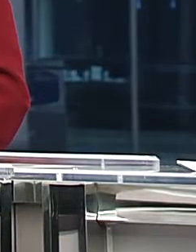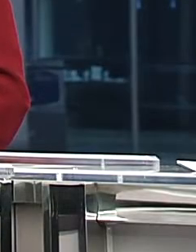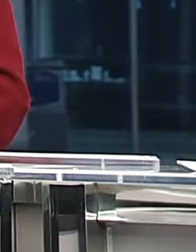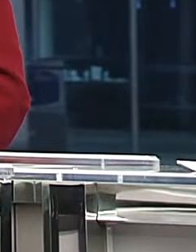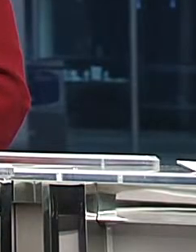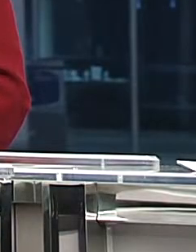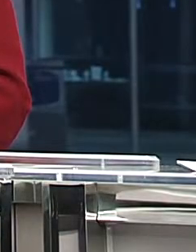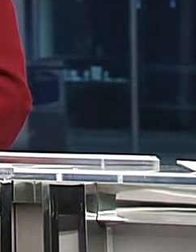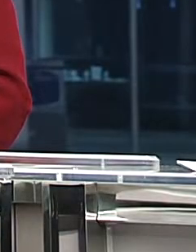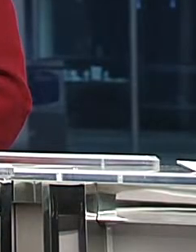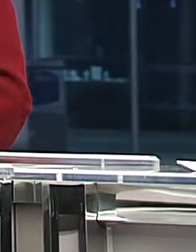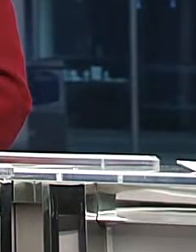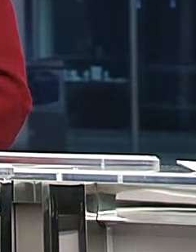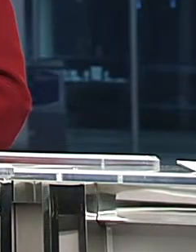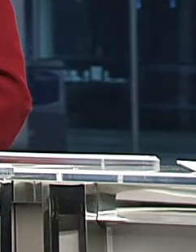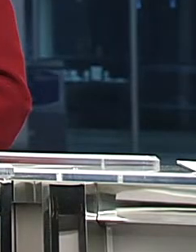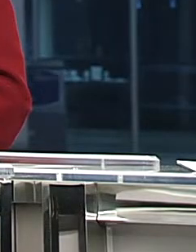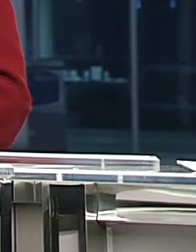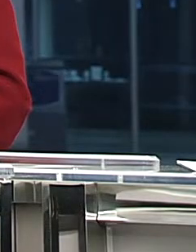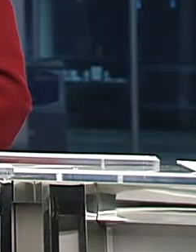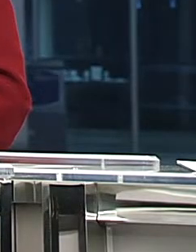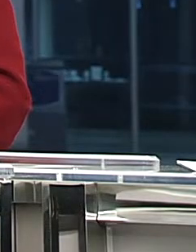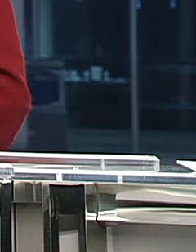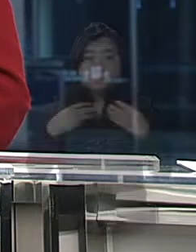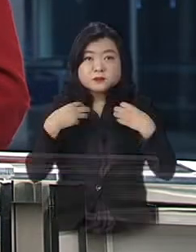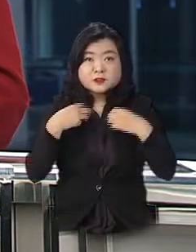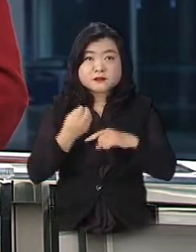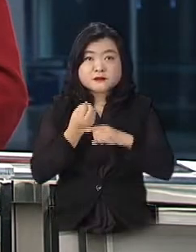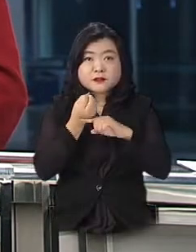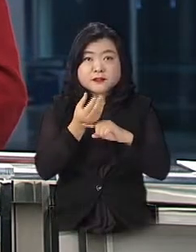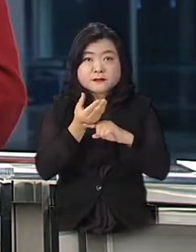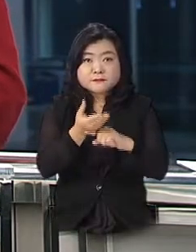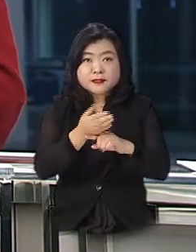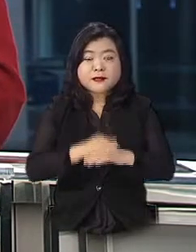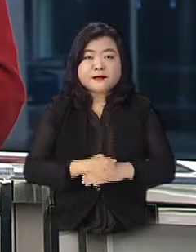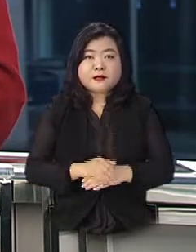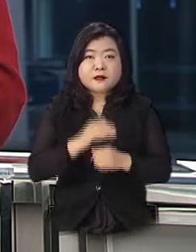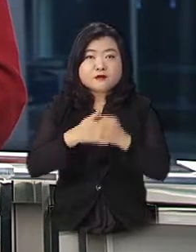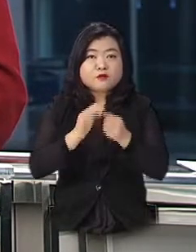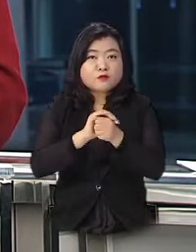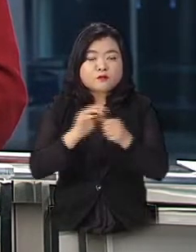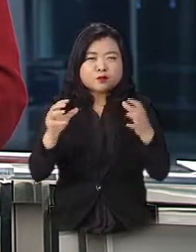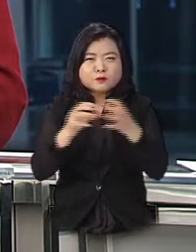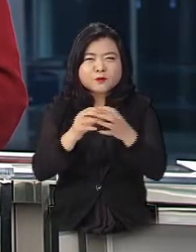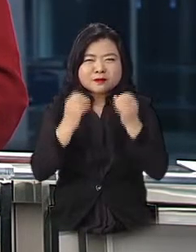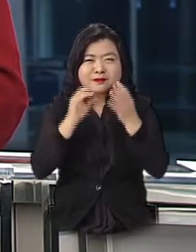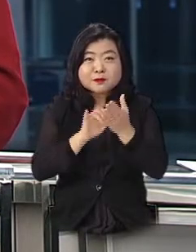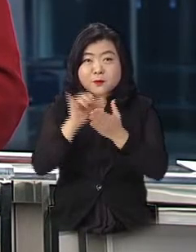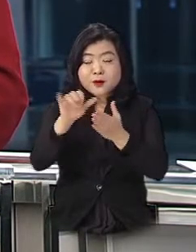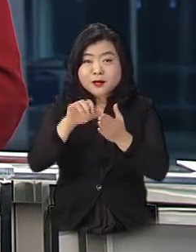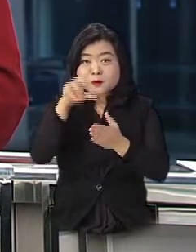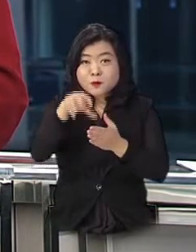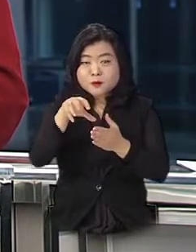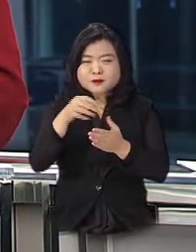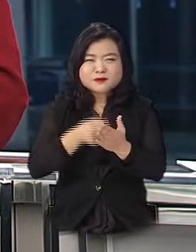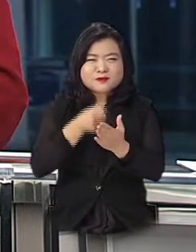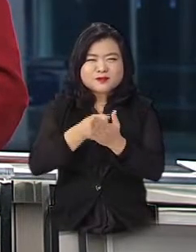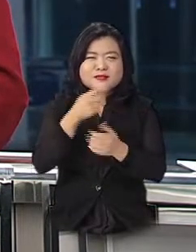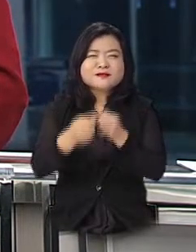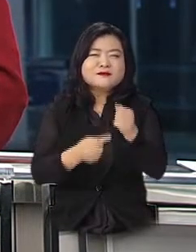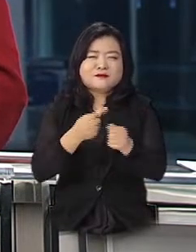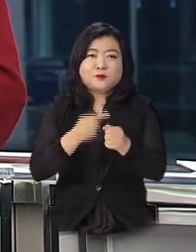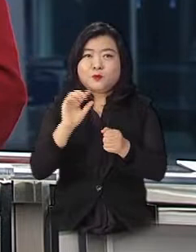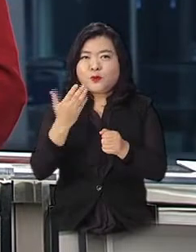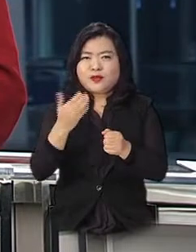여러분 안녕하십니까? 오늘 8뉴스는 경북 도청에서 전해드립니다. 대우경북 통합신공항 이전 부지가 선정된 지 1년이